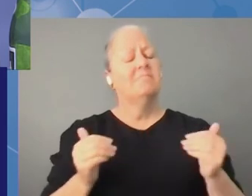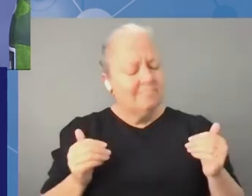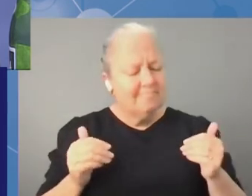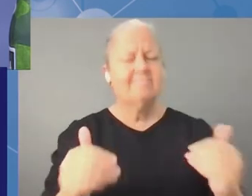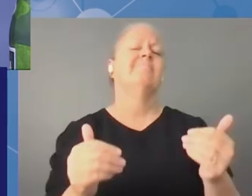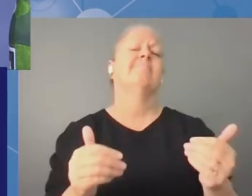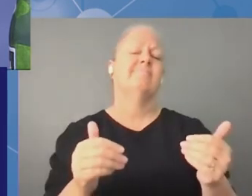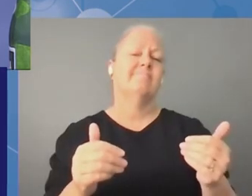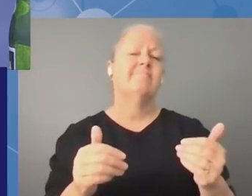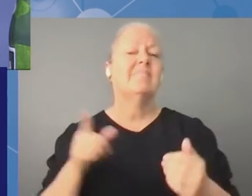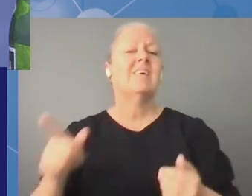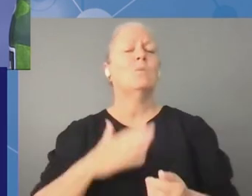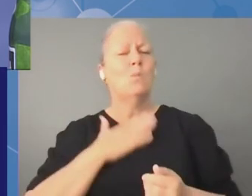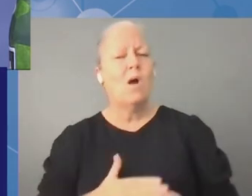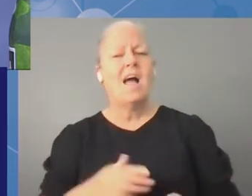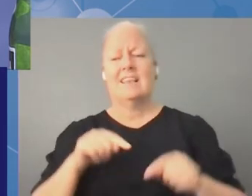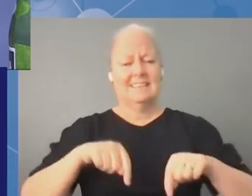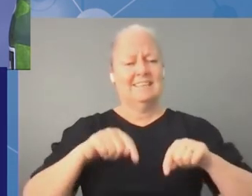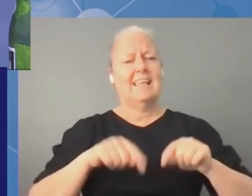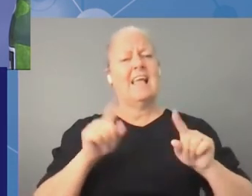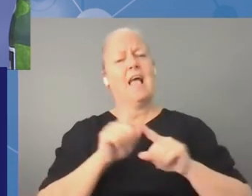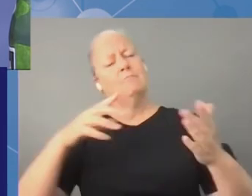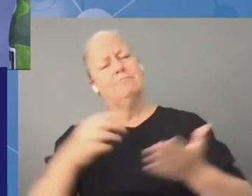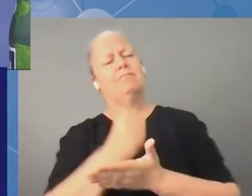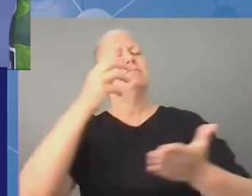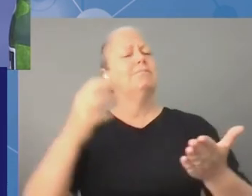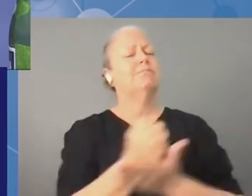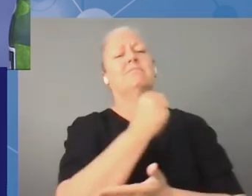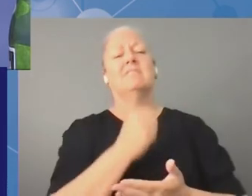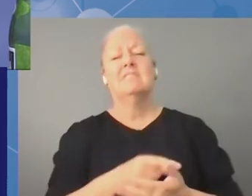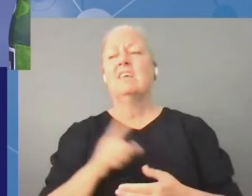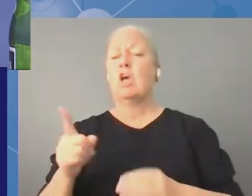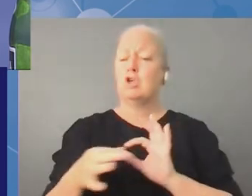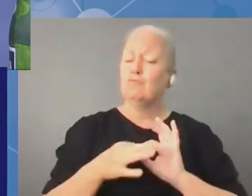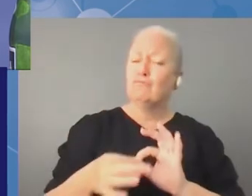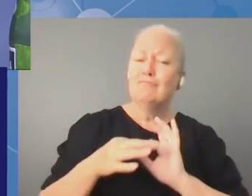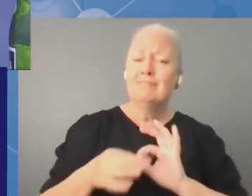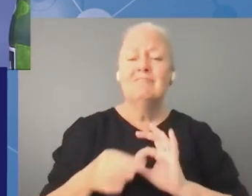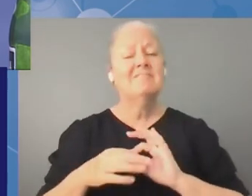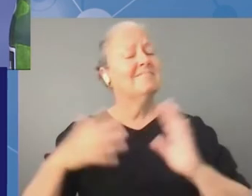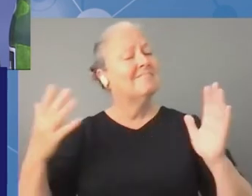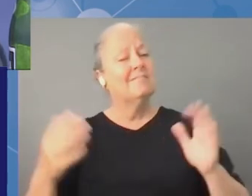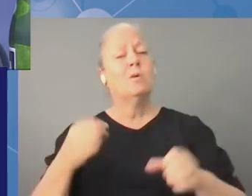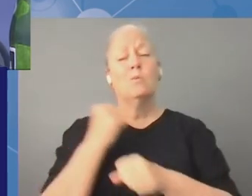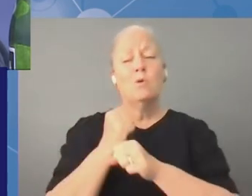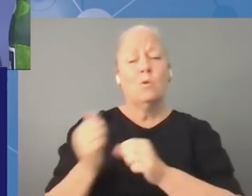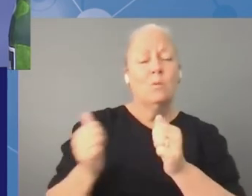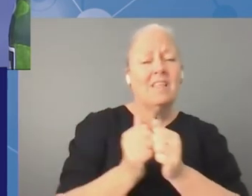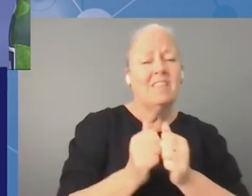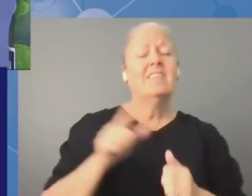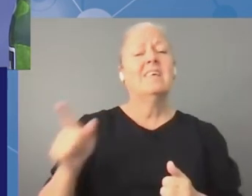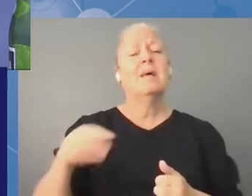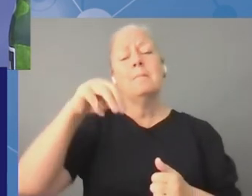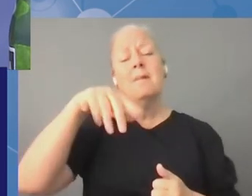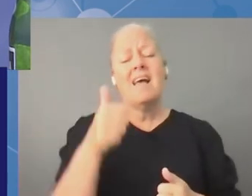بذلت، والذين كانوا منفتحين بشكل كبير من أجل تنظيم هذه